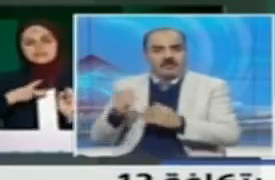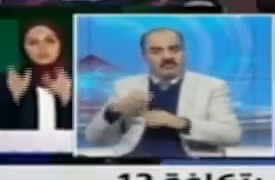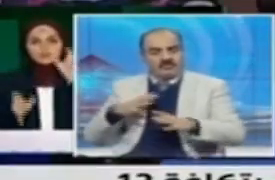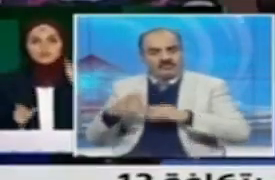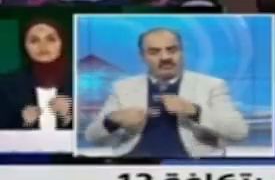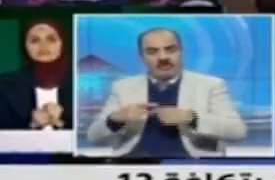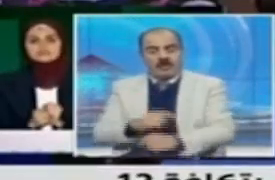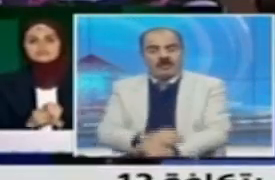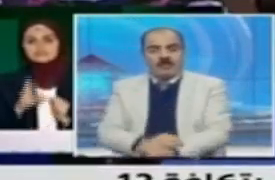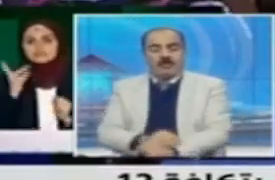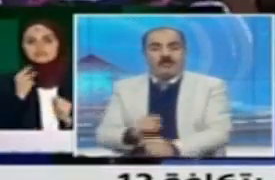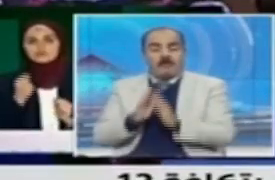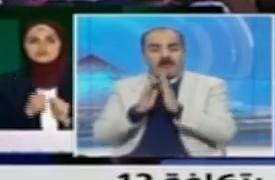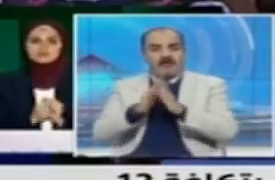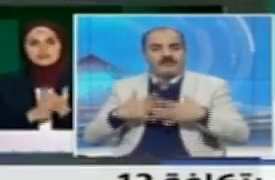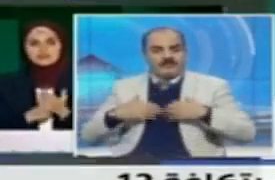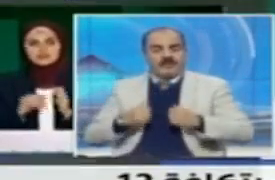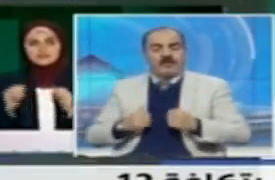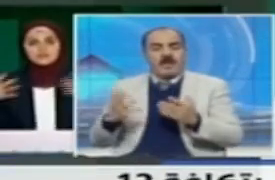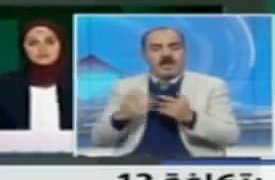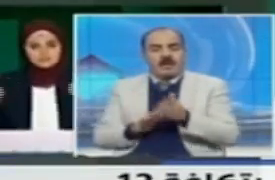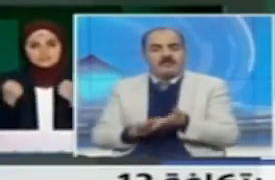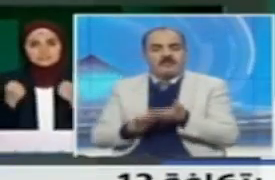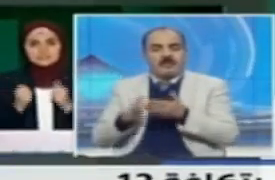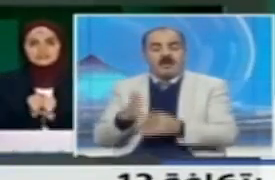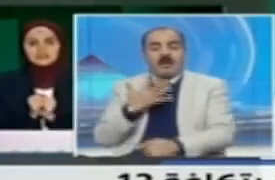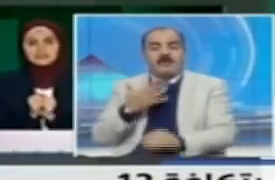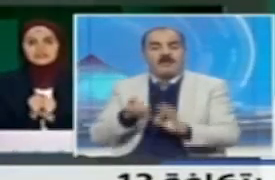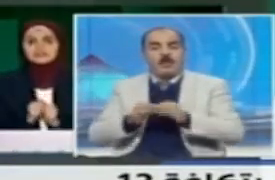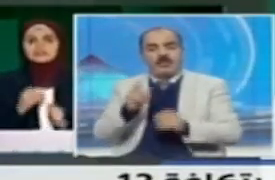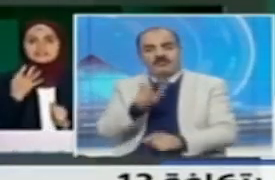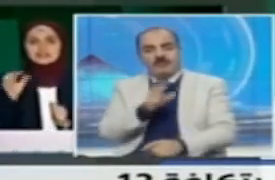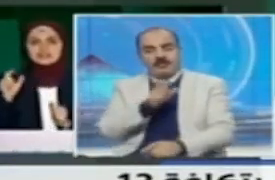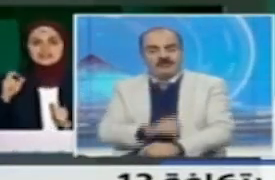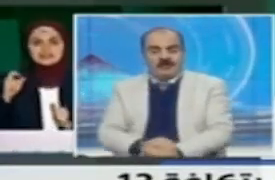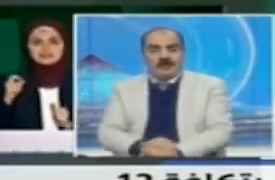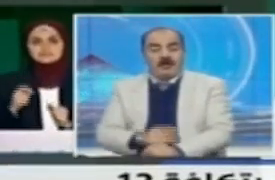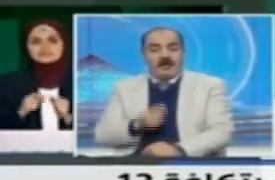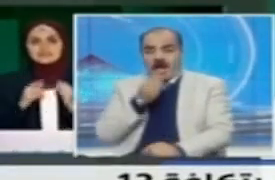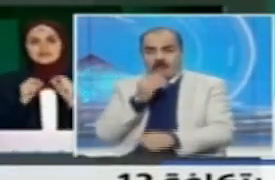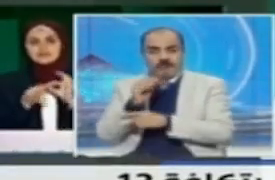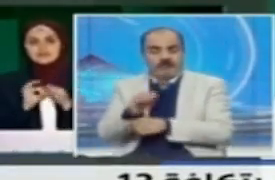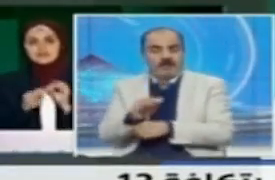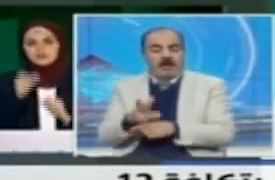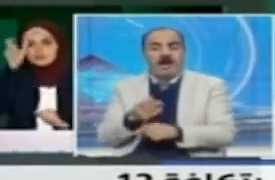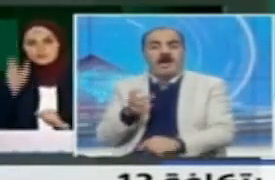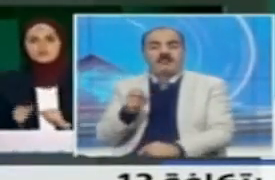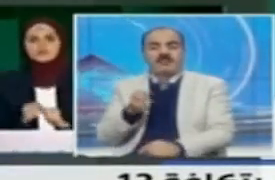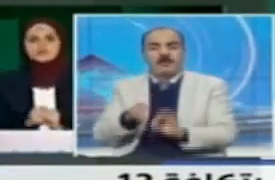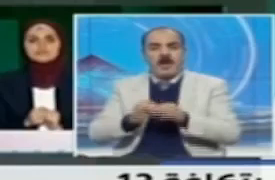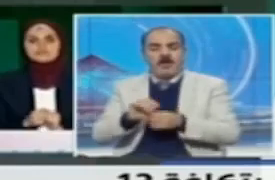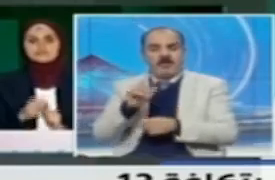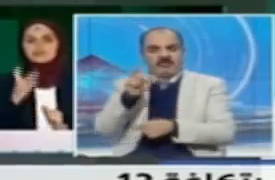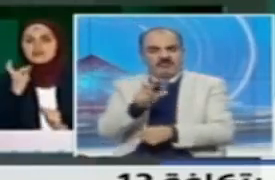139 الف و 500 فرصة عمل. الحقيقة في ملف الصحة كمان احنا وصلنا بخدماتنا ل 5 مليون مواطن. في ملف الغذاء قدرنا نوصل ل 25 مليون